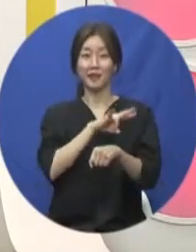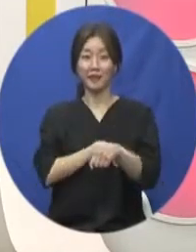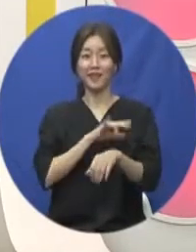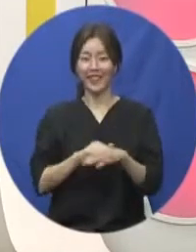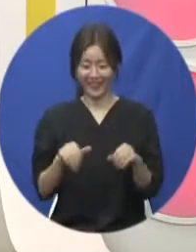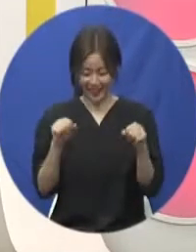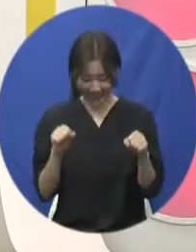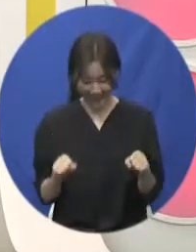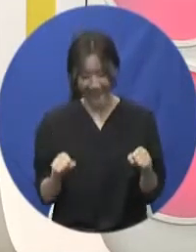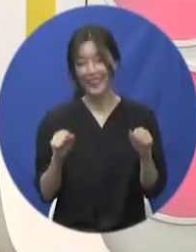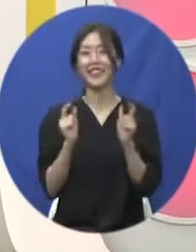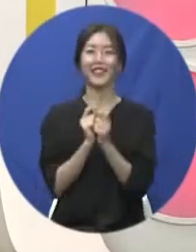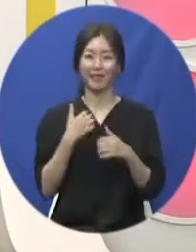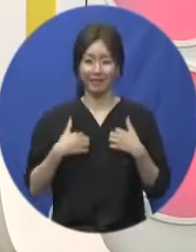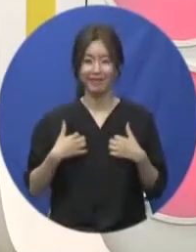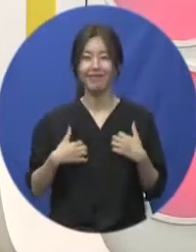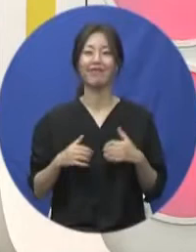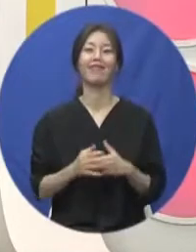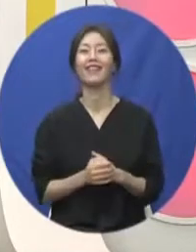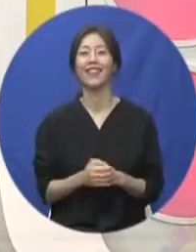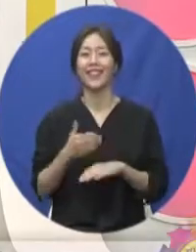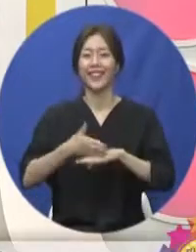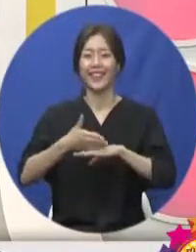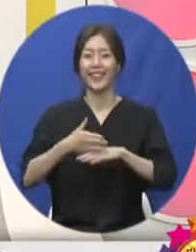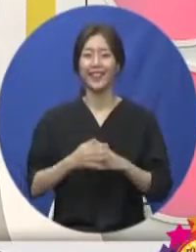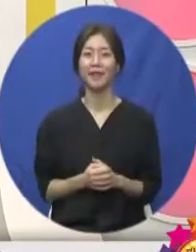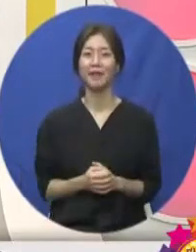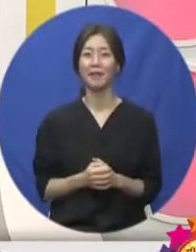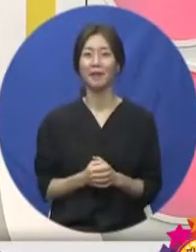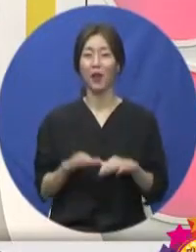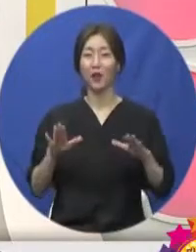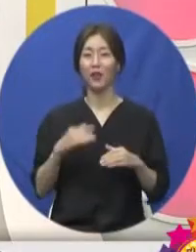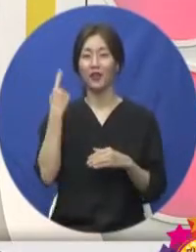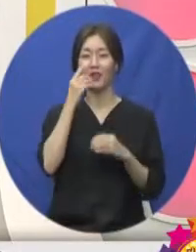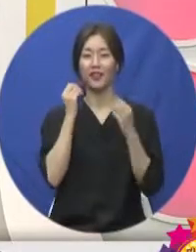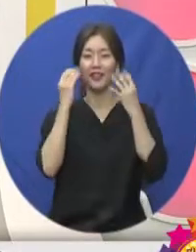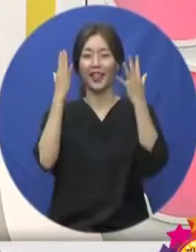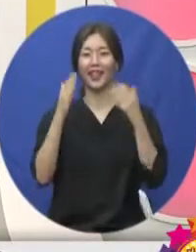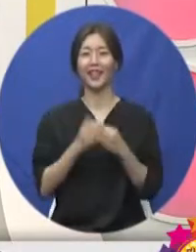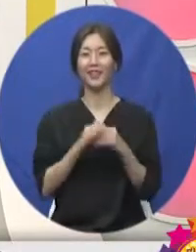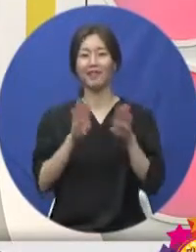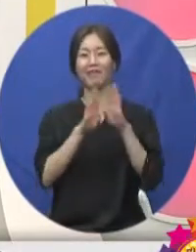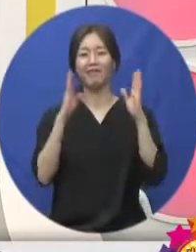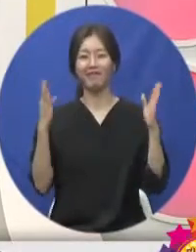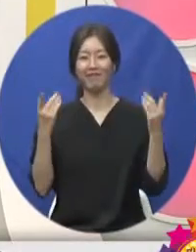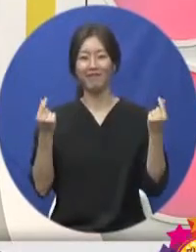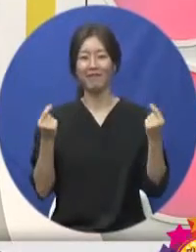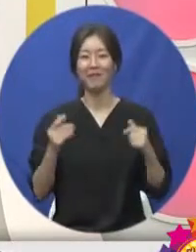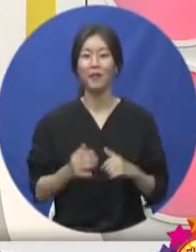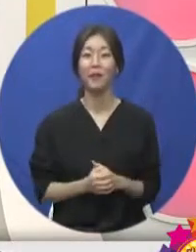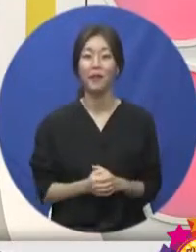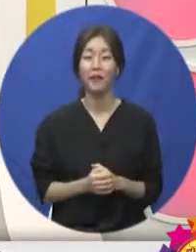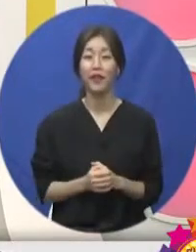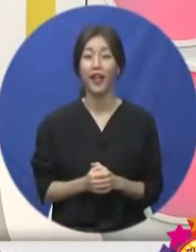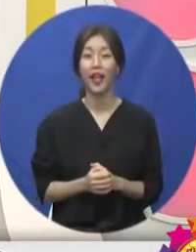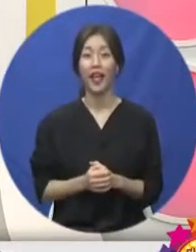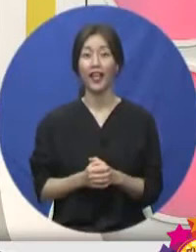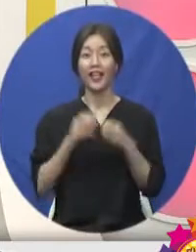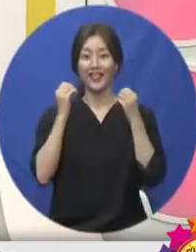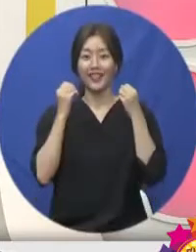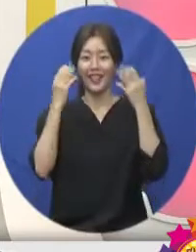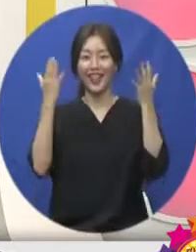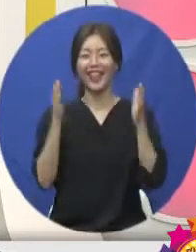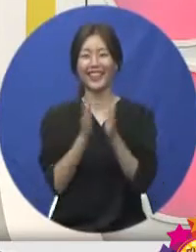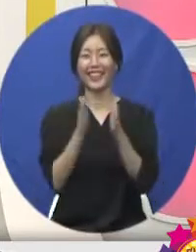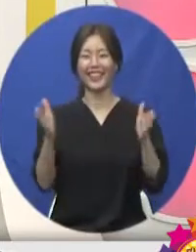해주실 신선아 수화 통역사님이십니다. 네. 오늘도 신선하게 오늘 문을 활짝 여는 건가요? 예, 자 그럼 신선하게